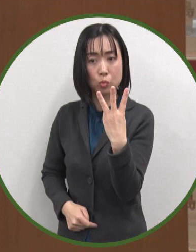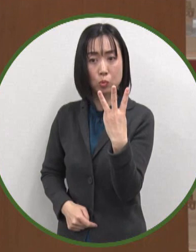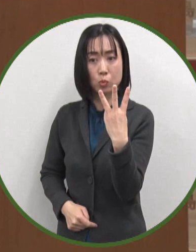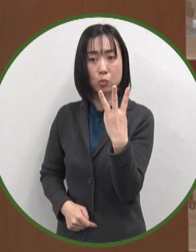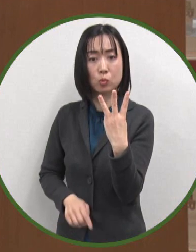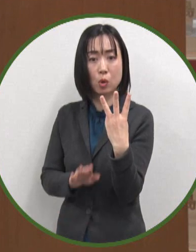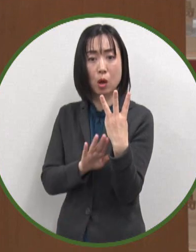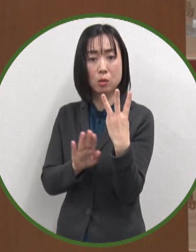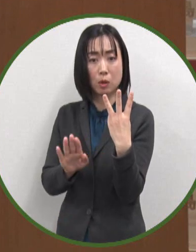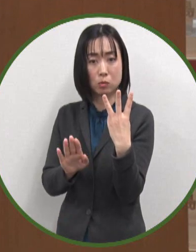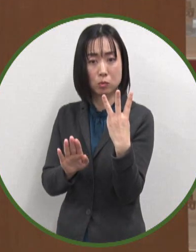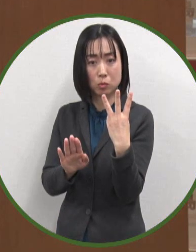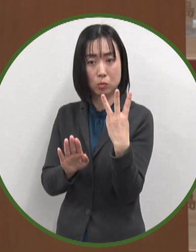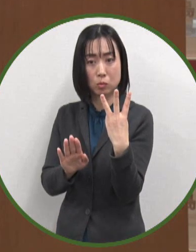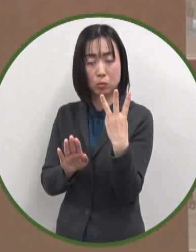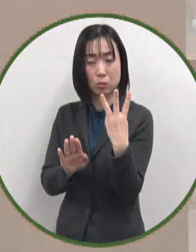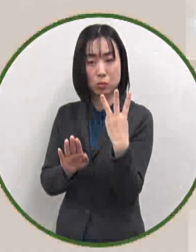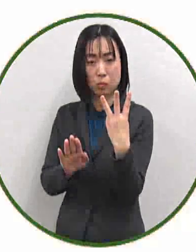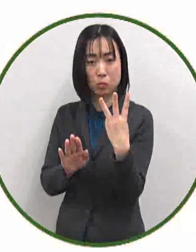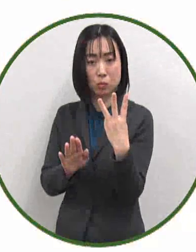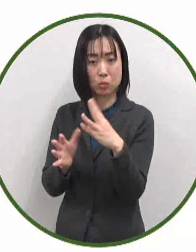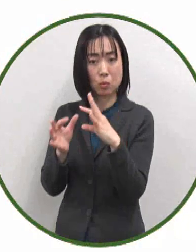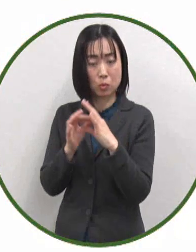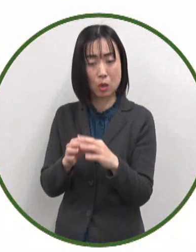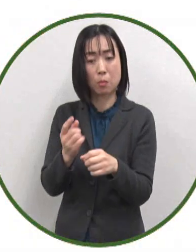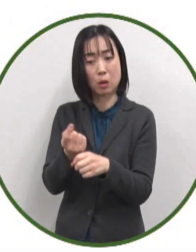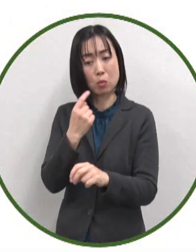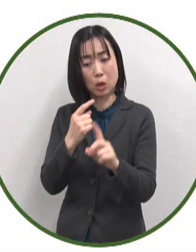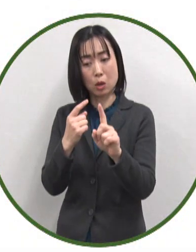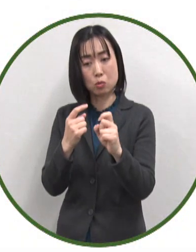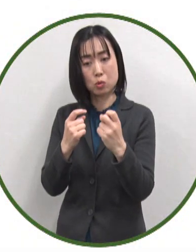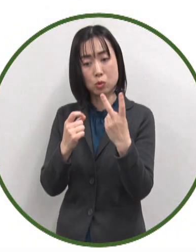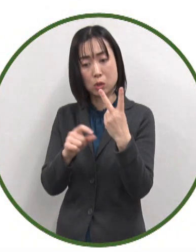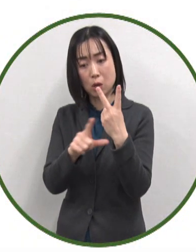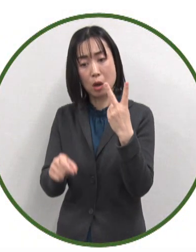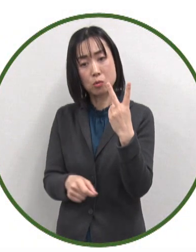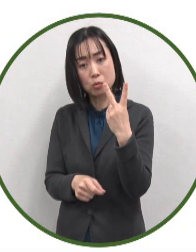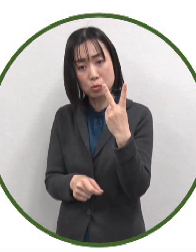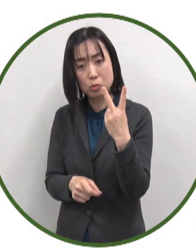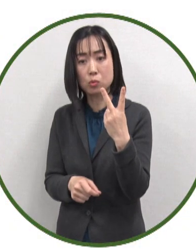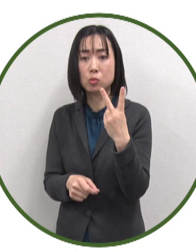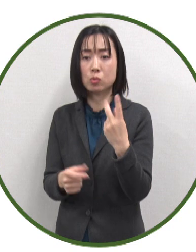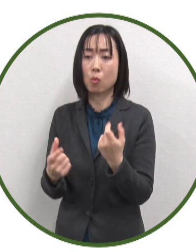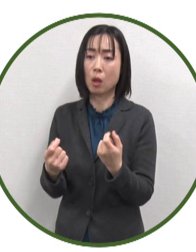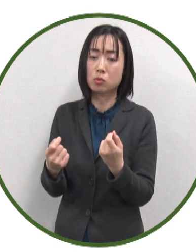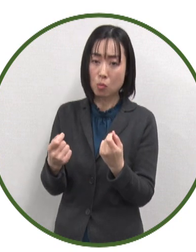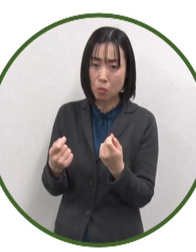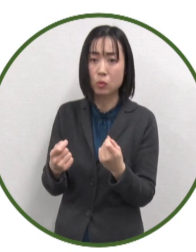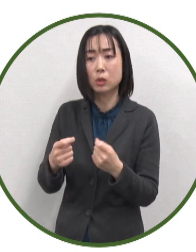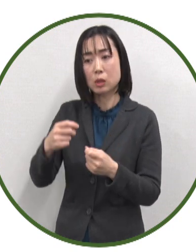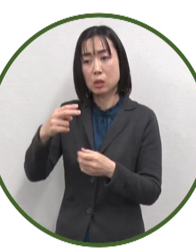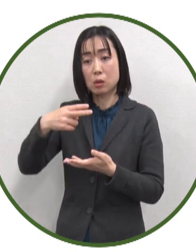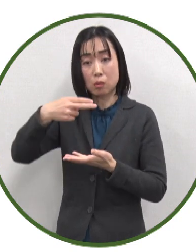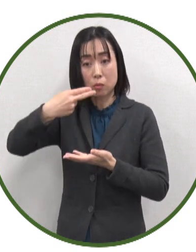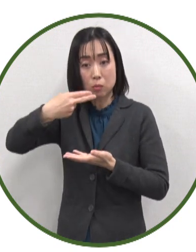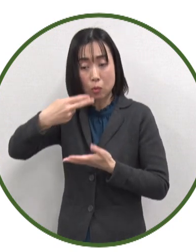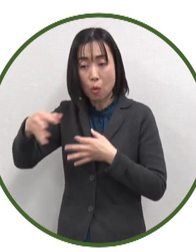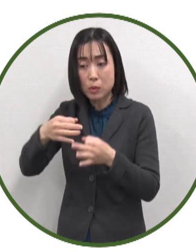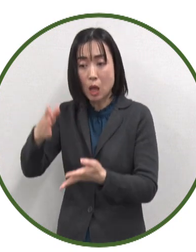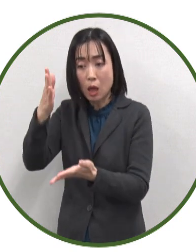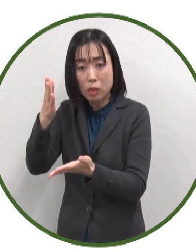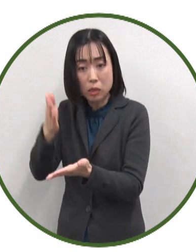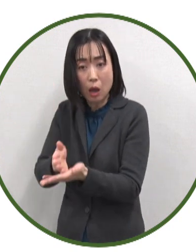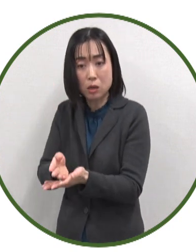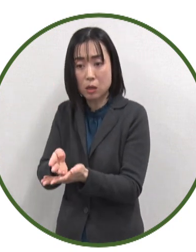あるものでありますから、昨年12月のように飲食店だけということではなくて人